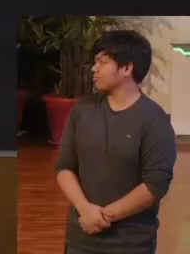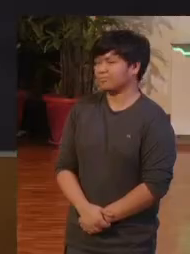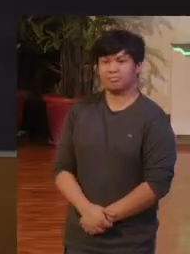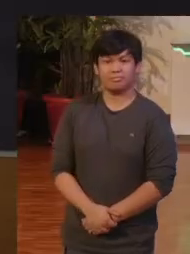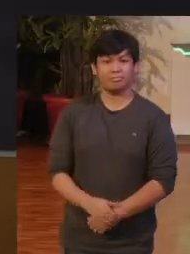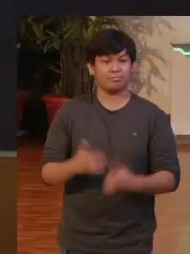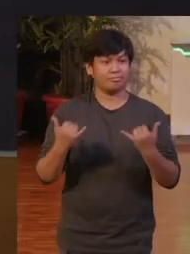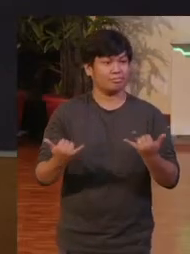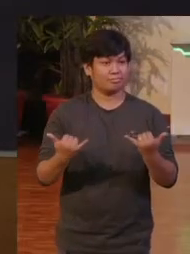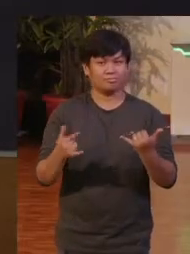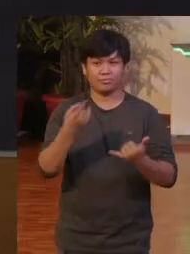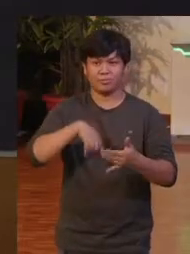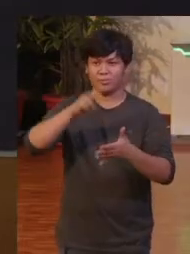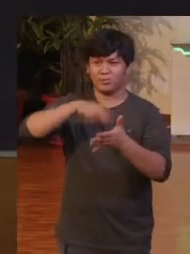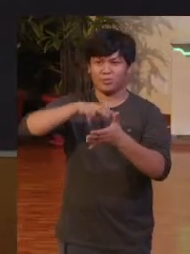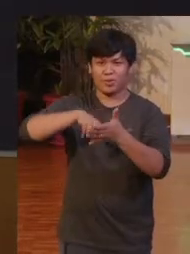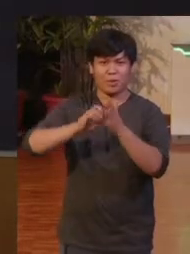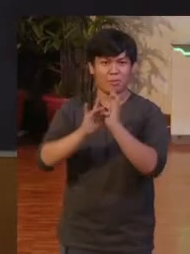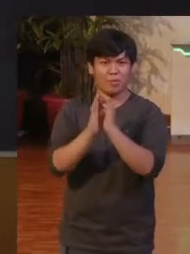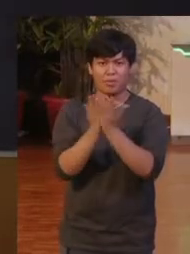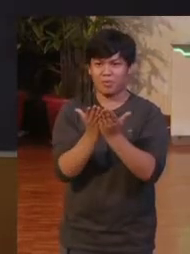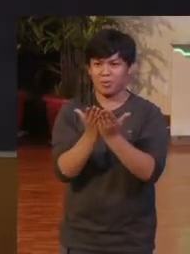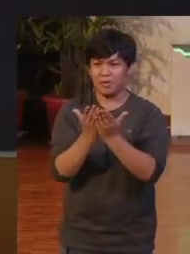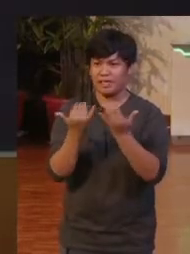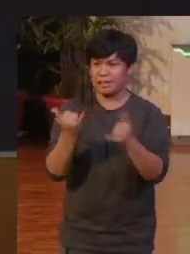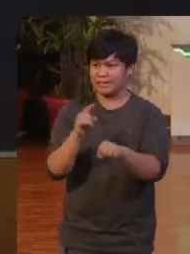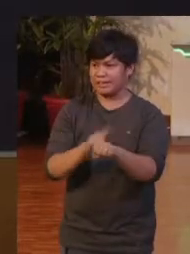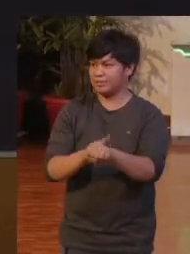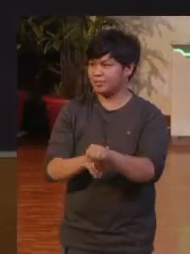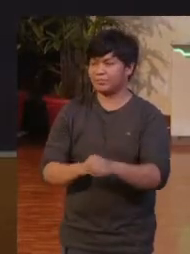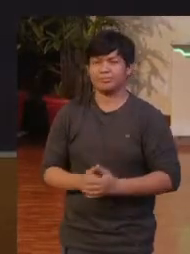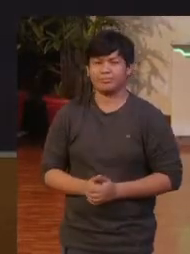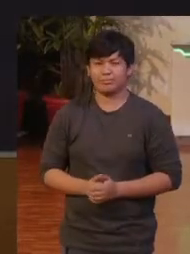Tayo po ay babasa ng banal na kasulatan sa oras na ito.